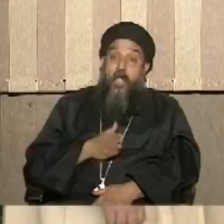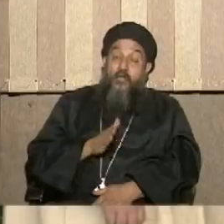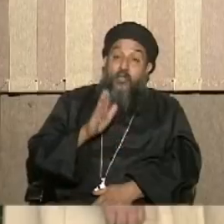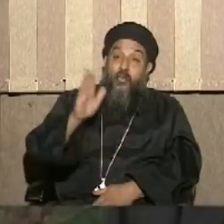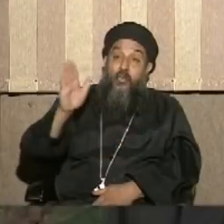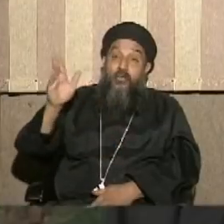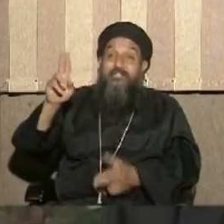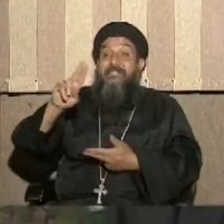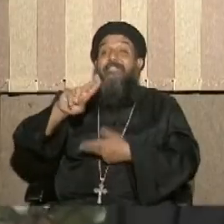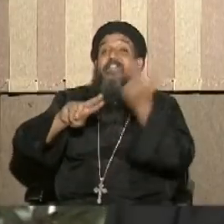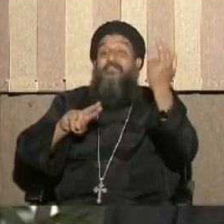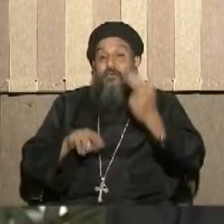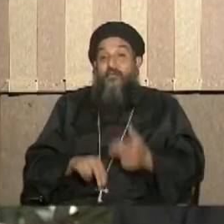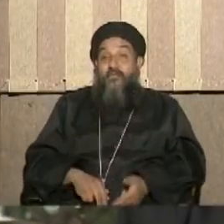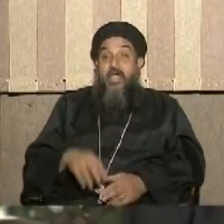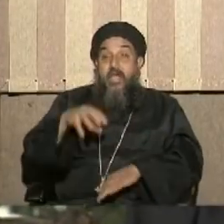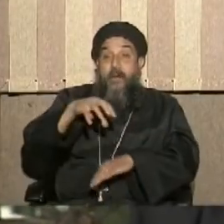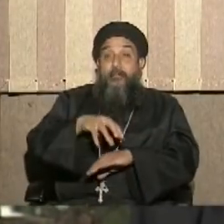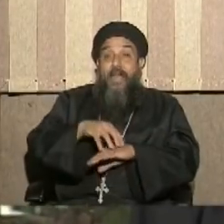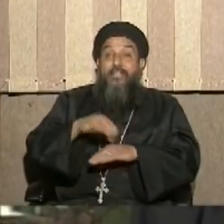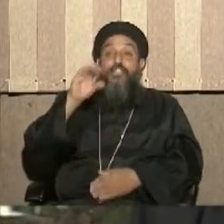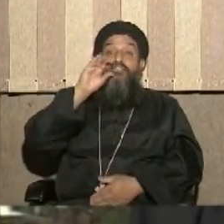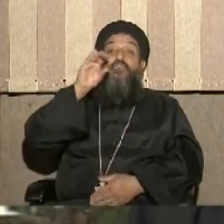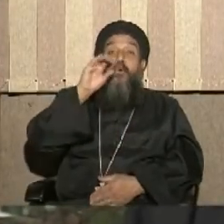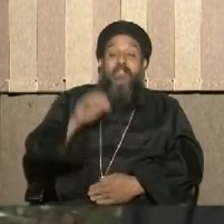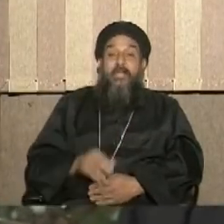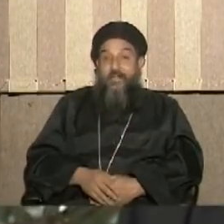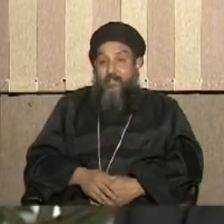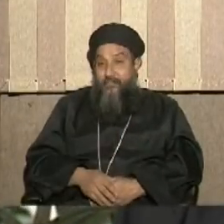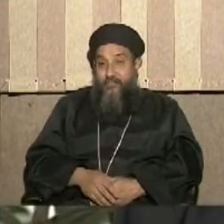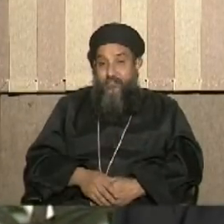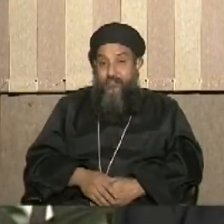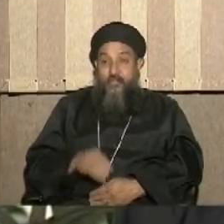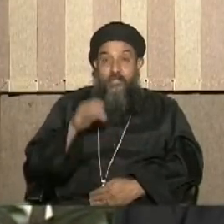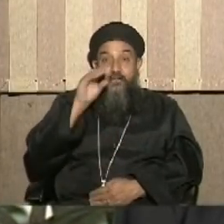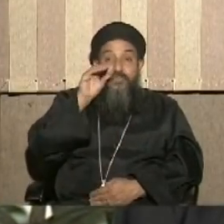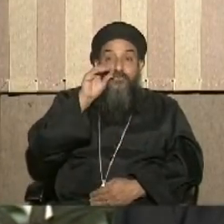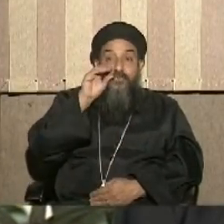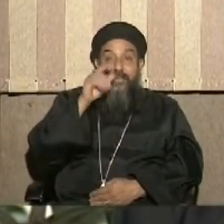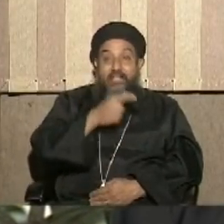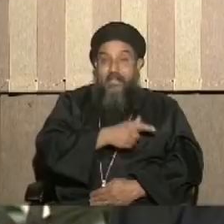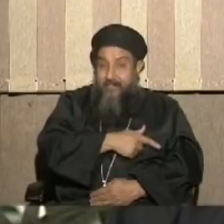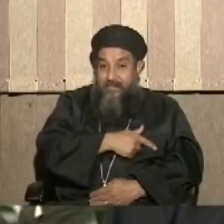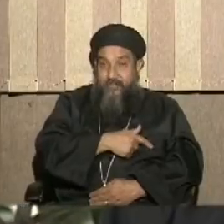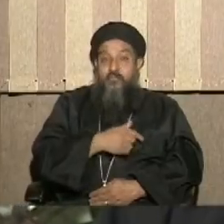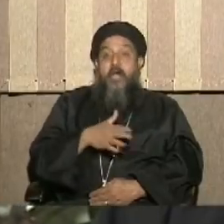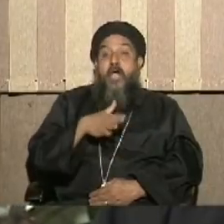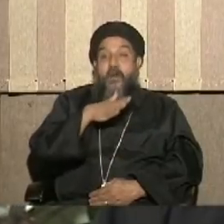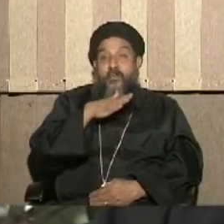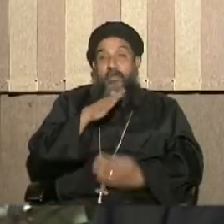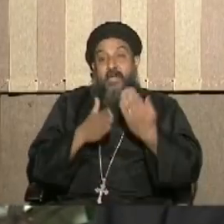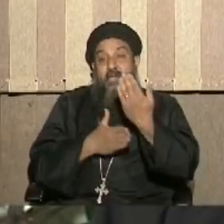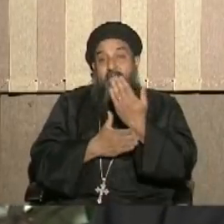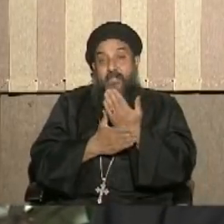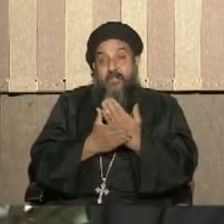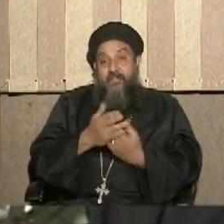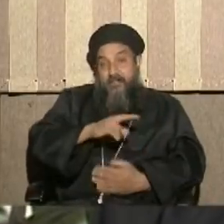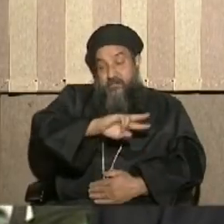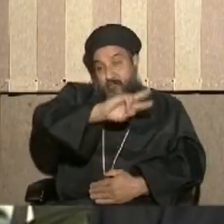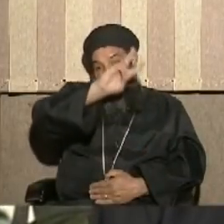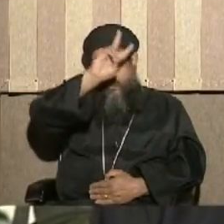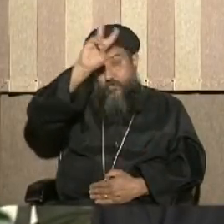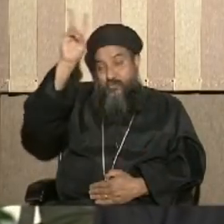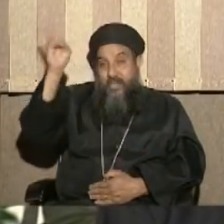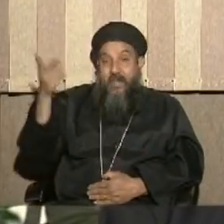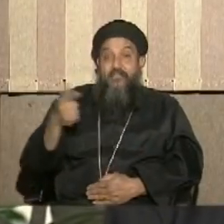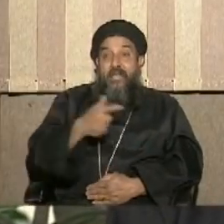هتروحوا صوب وهناك هتلاقوا راهب متوحد اسمه أغابيوس يشبه